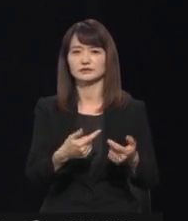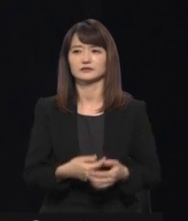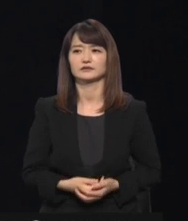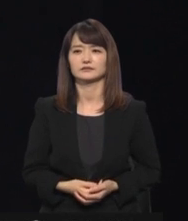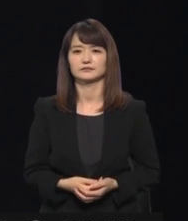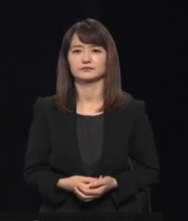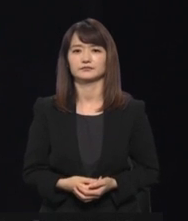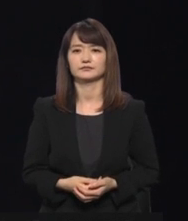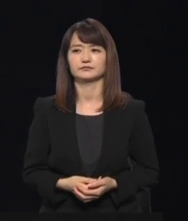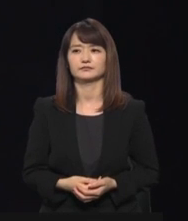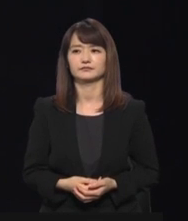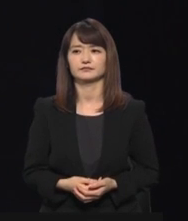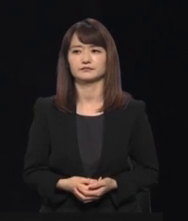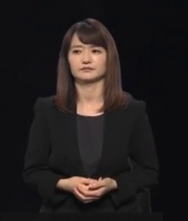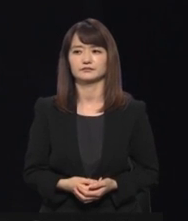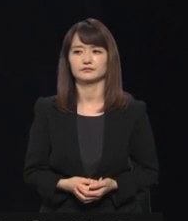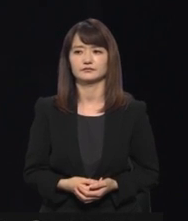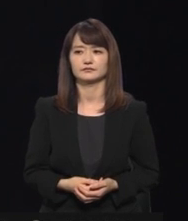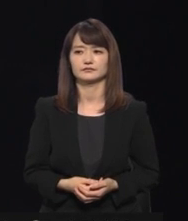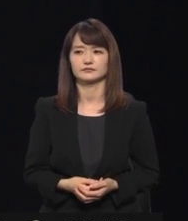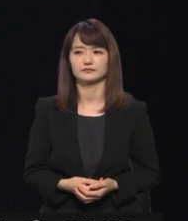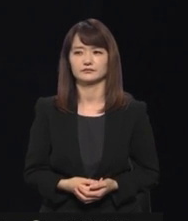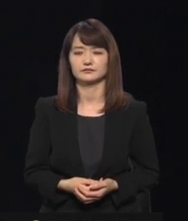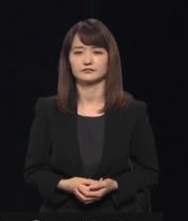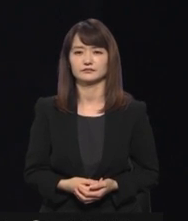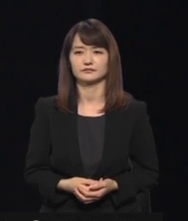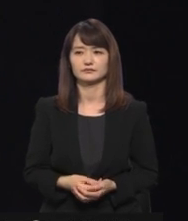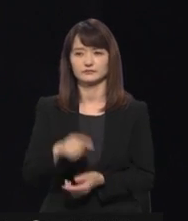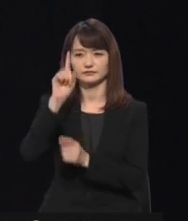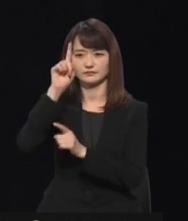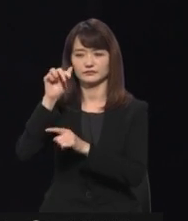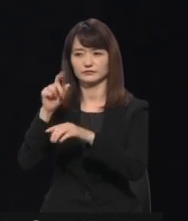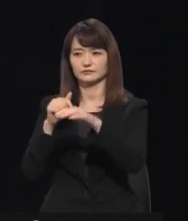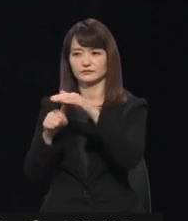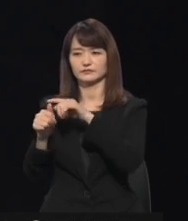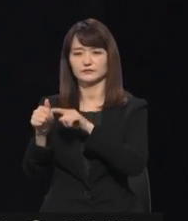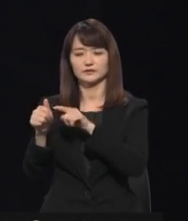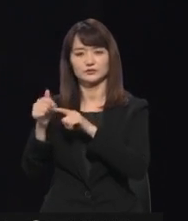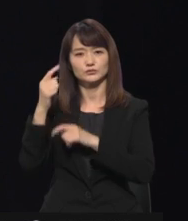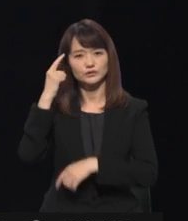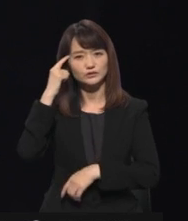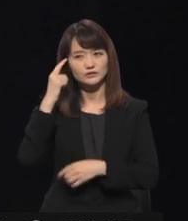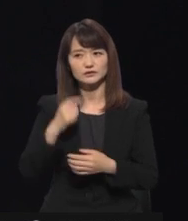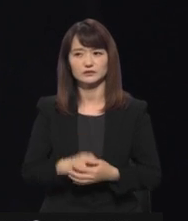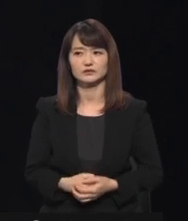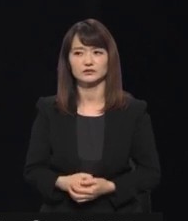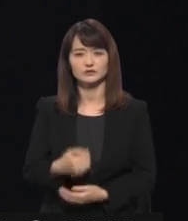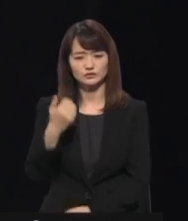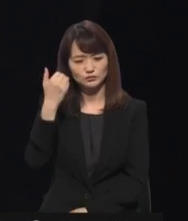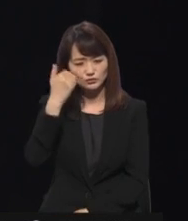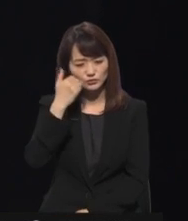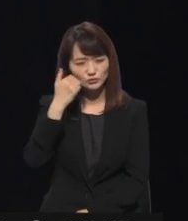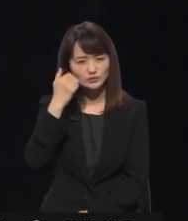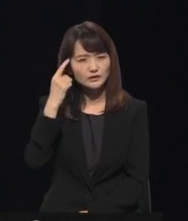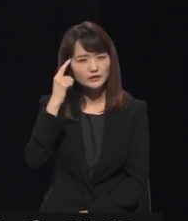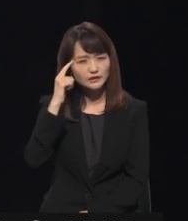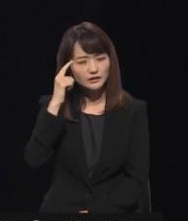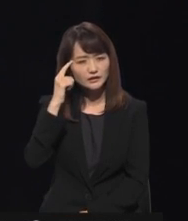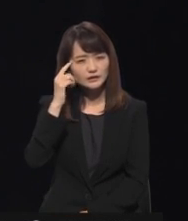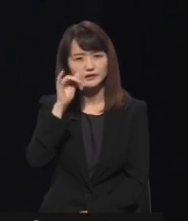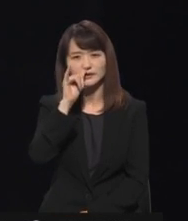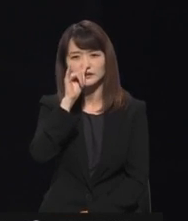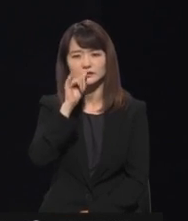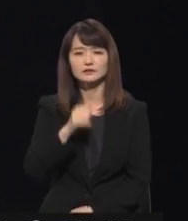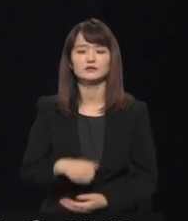나는게 이제 또 박원석 아 이수석 전 대표의 의견입니다 누구의 의중에 있다라고 생각을 하고 있는데